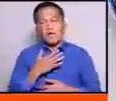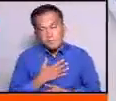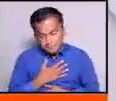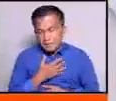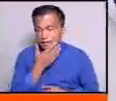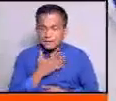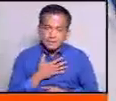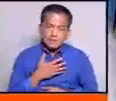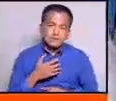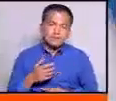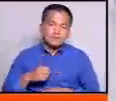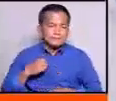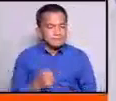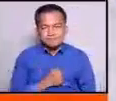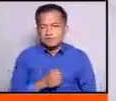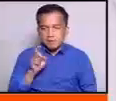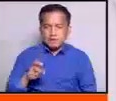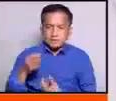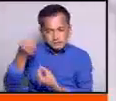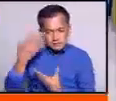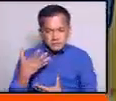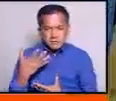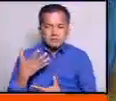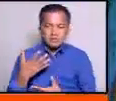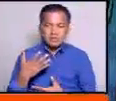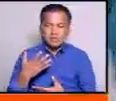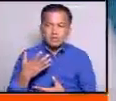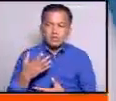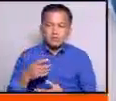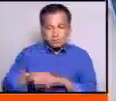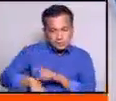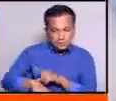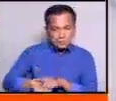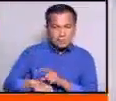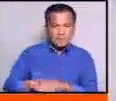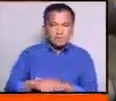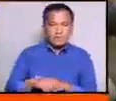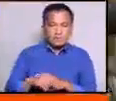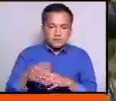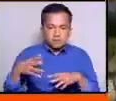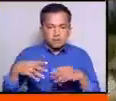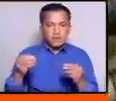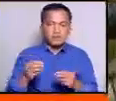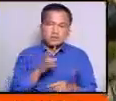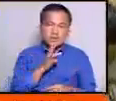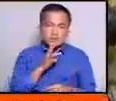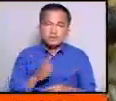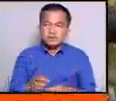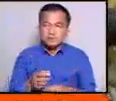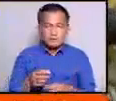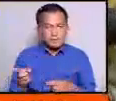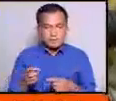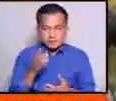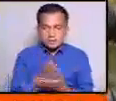po i-advise niyo sa amin kung anong oras nagkakaroon na ng... Kung anong oras nawawala ng tubig. Lalabas mo lahat ng gamit mo,